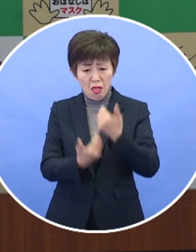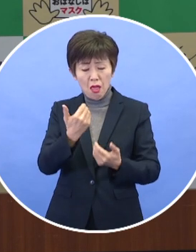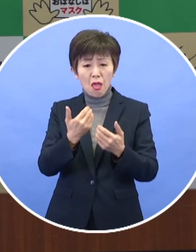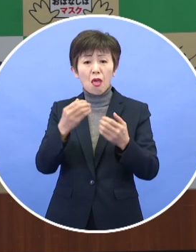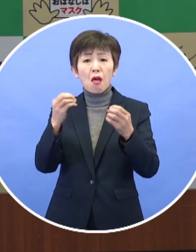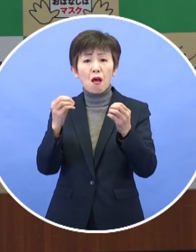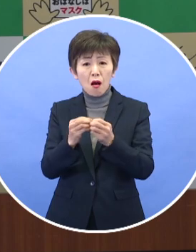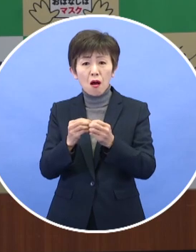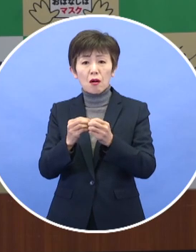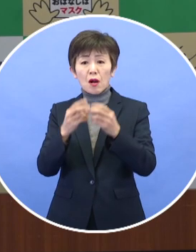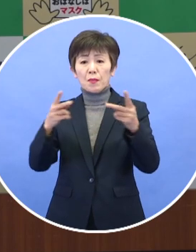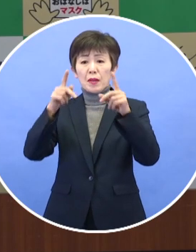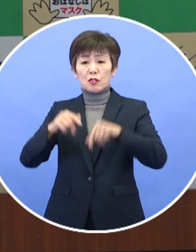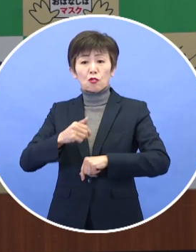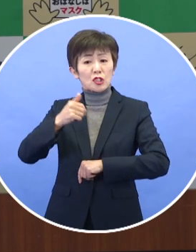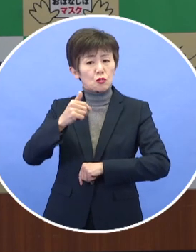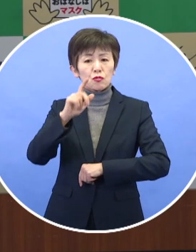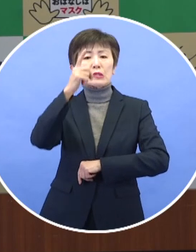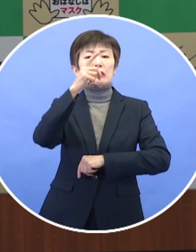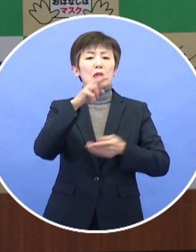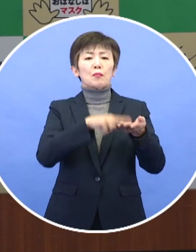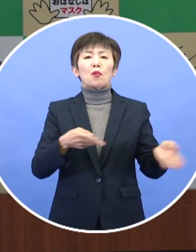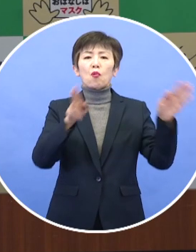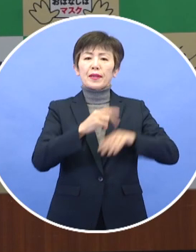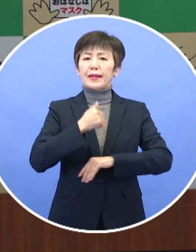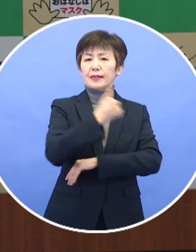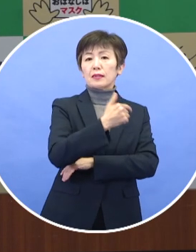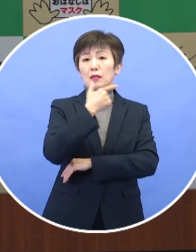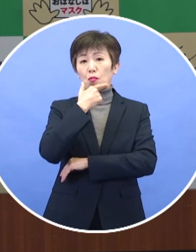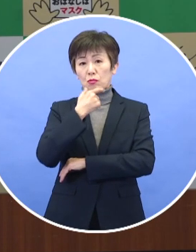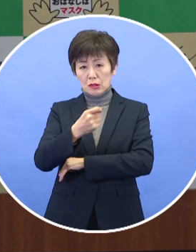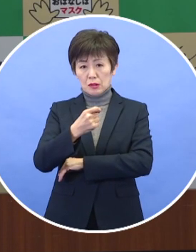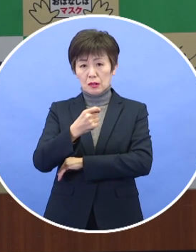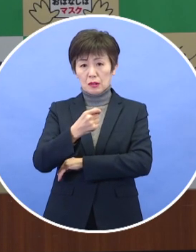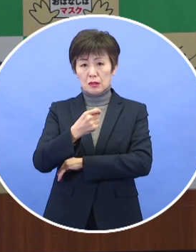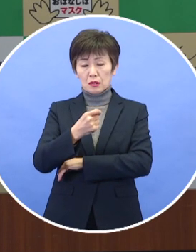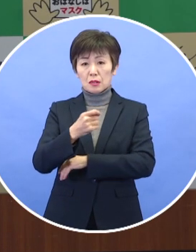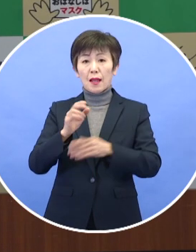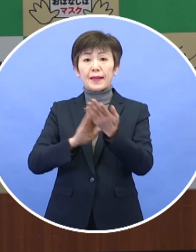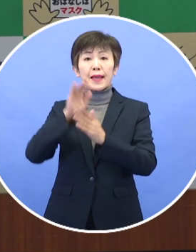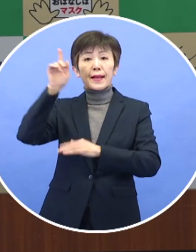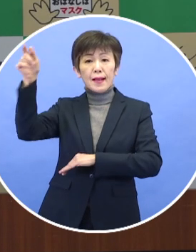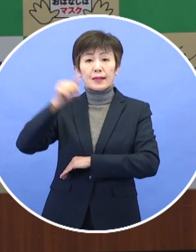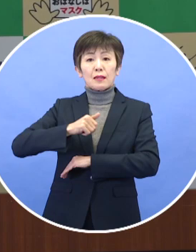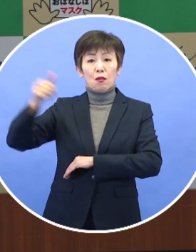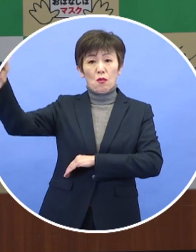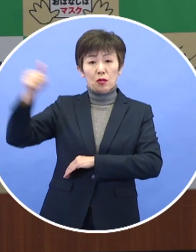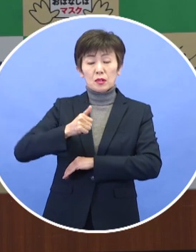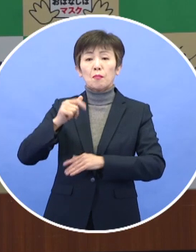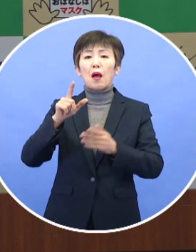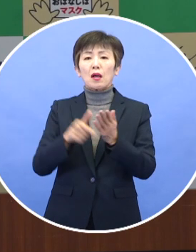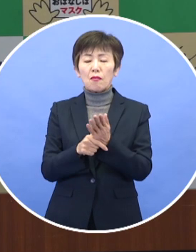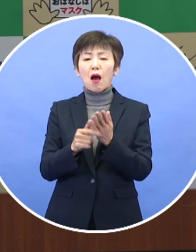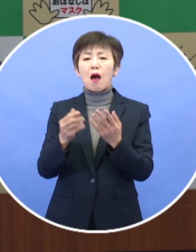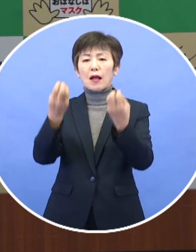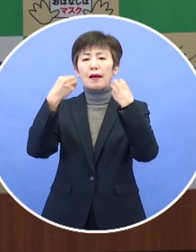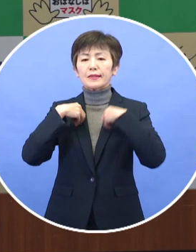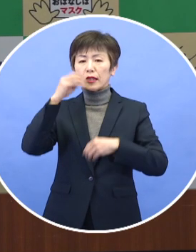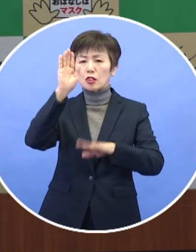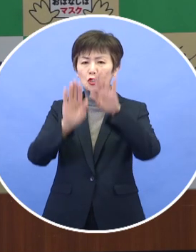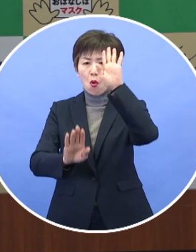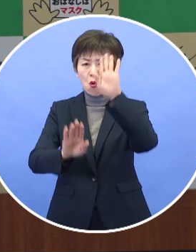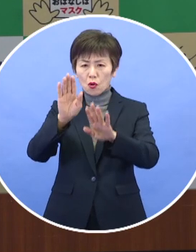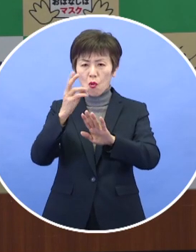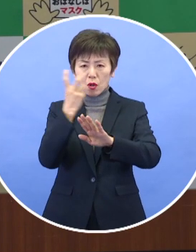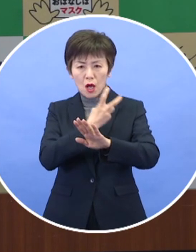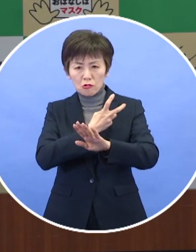くのが一番早いというふうに思います。それから県外との往来は感染状況を確認して慎重に判